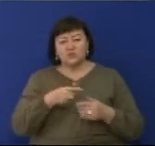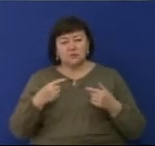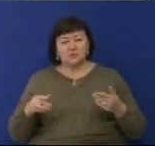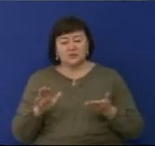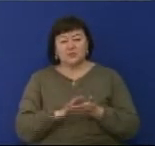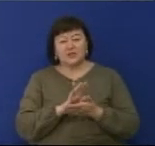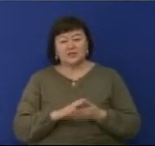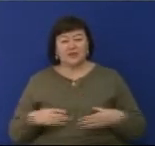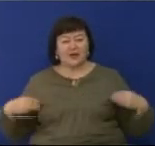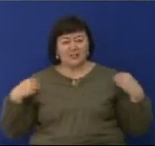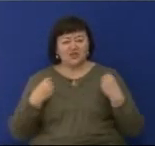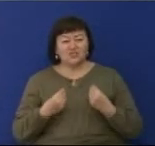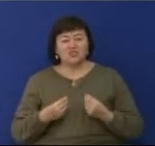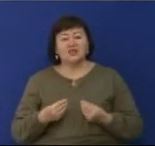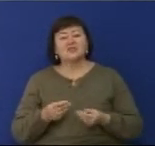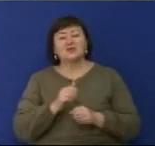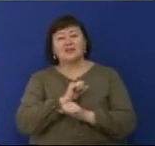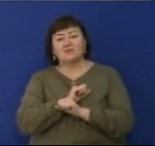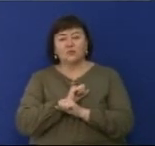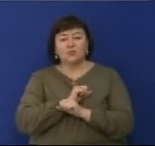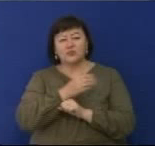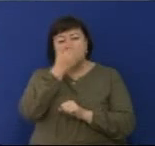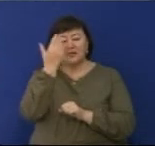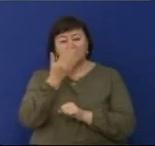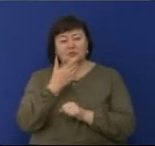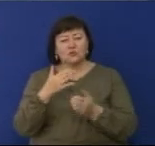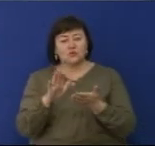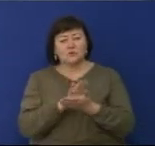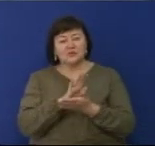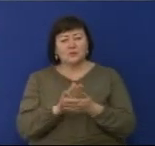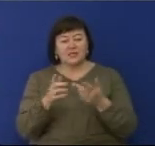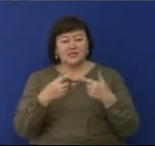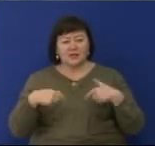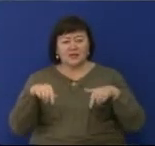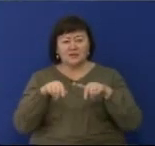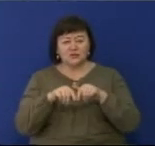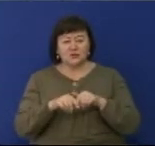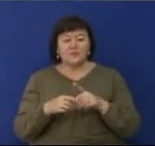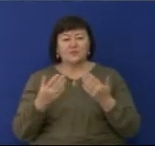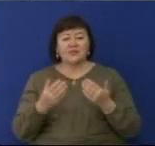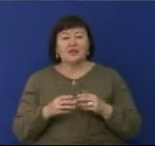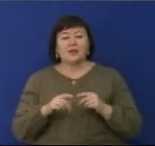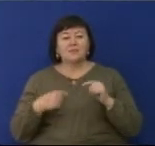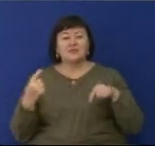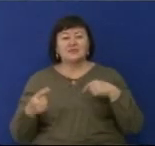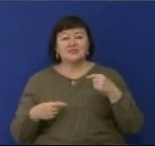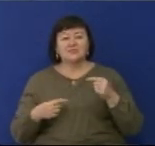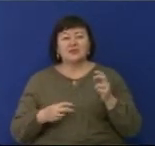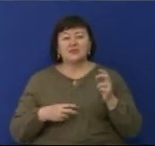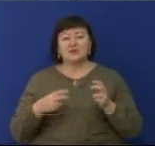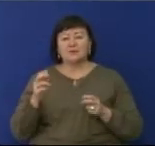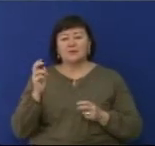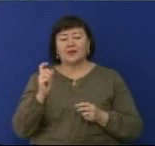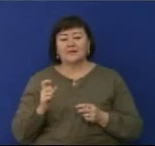организован летний отдых но хочется чтобы наша общественность бизнесмены которые предпринимателей нашего